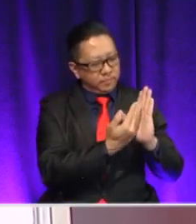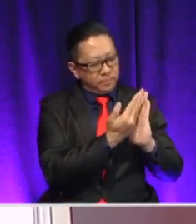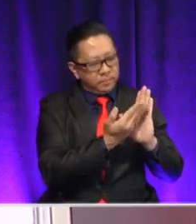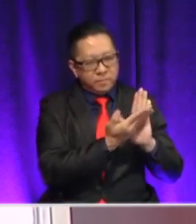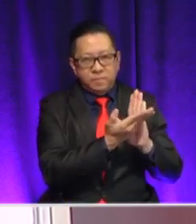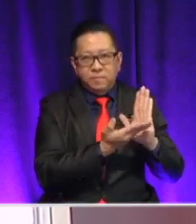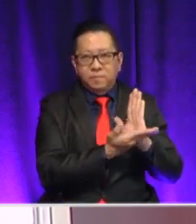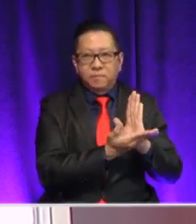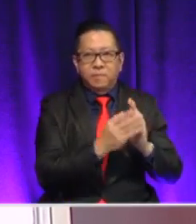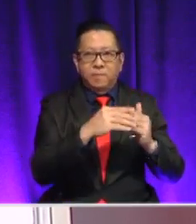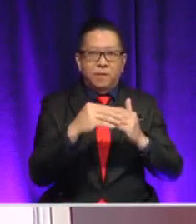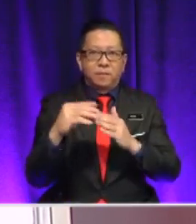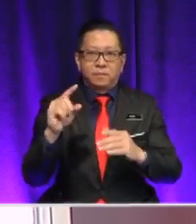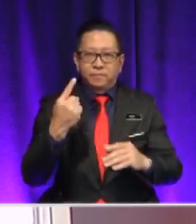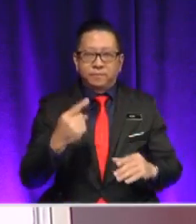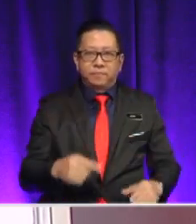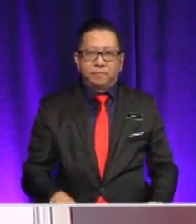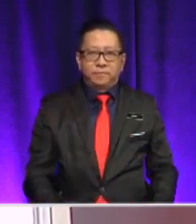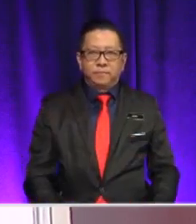untuk kita